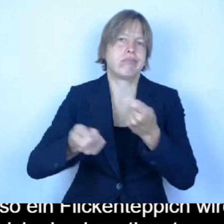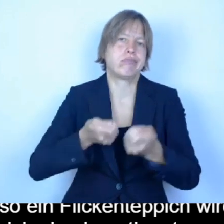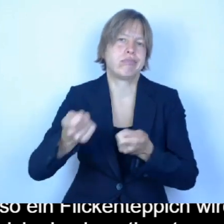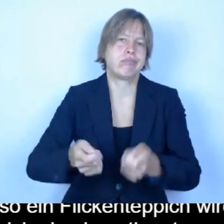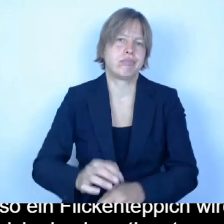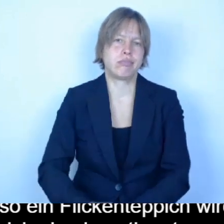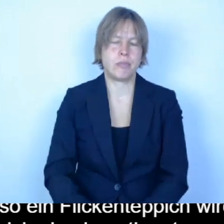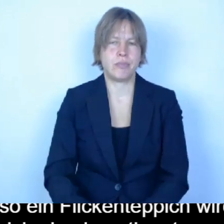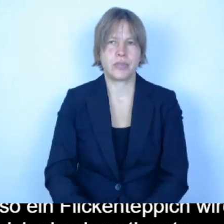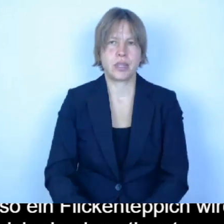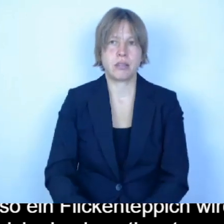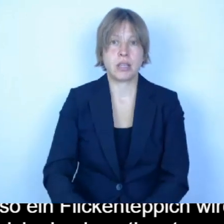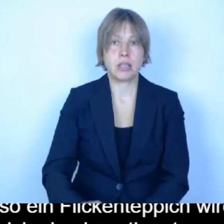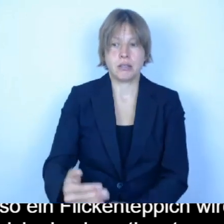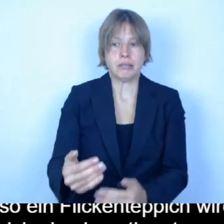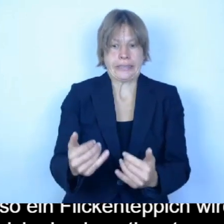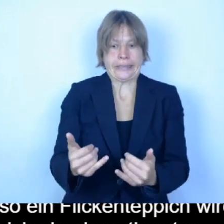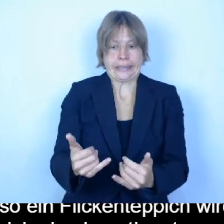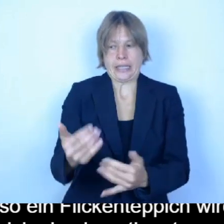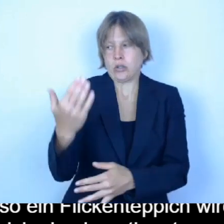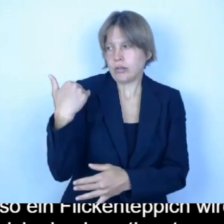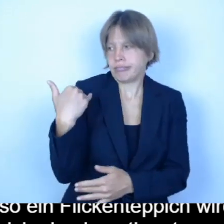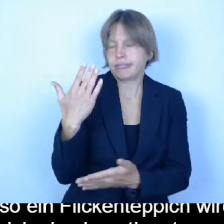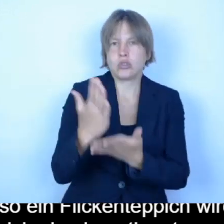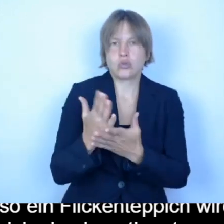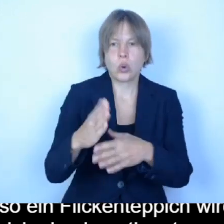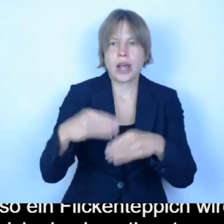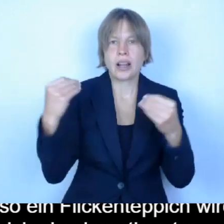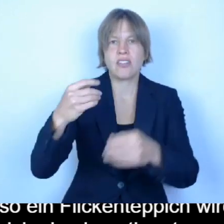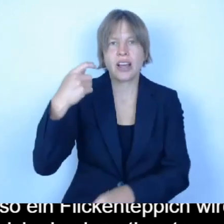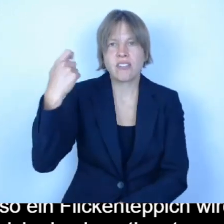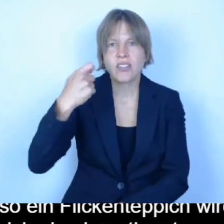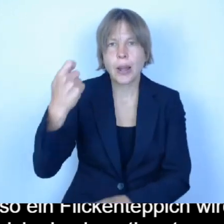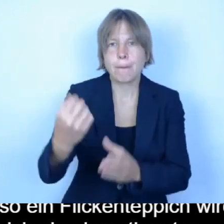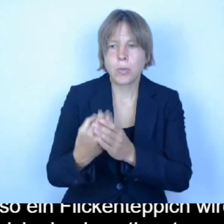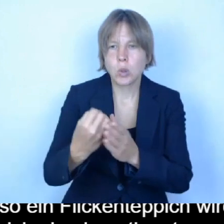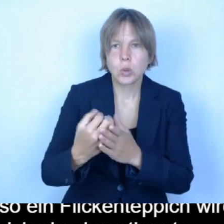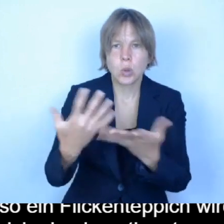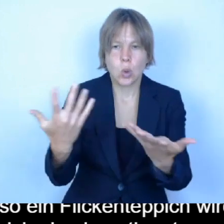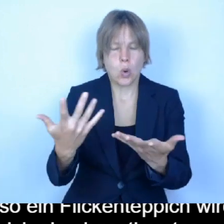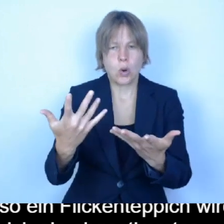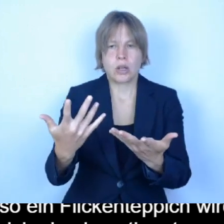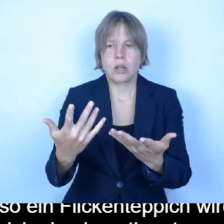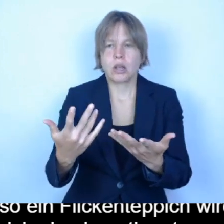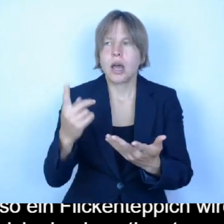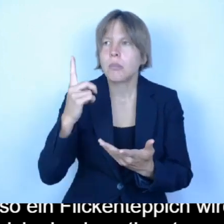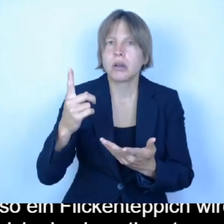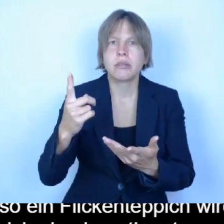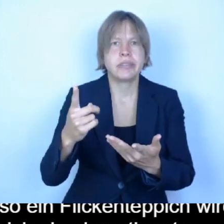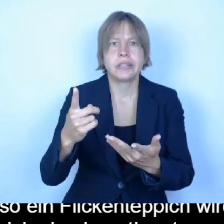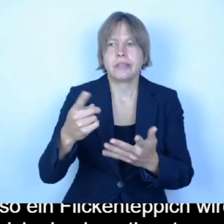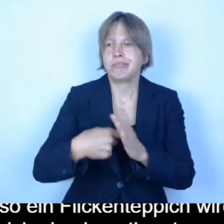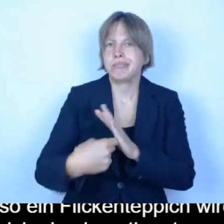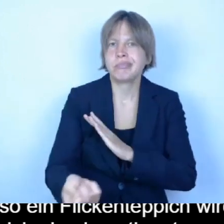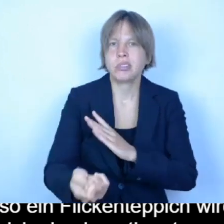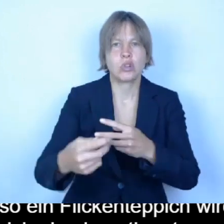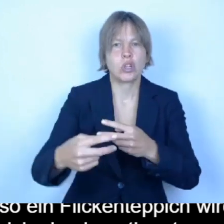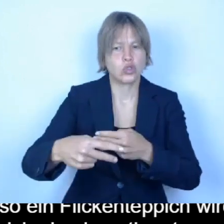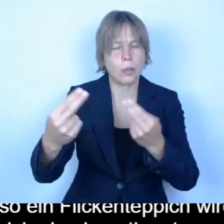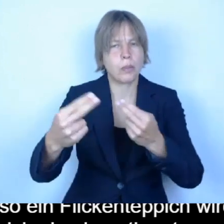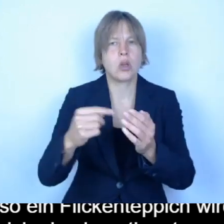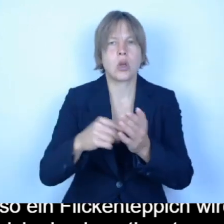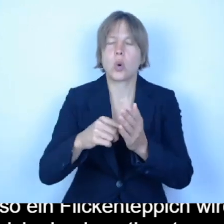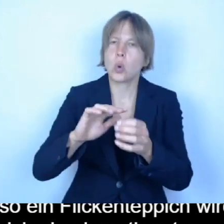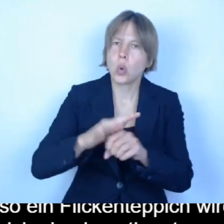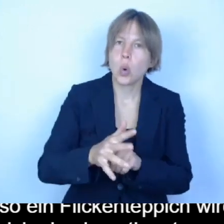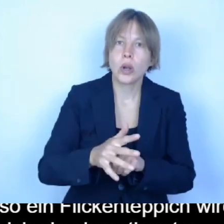haben, Drehausfälle, Mehrkosten, die können dann finanziert werden, wie zum Beispiel bei kurzfristigen Erkrankungen am Set. Zum anderen möchten